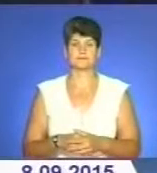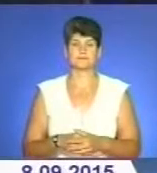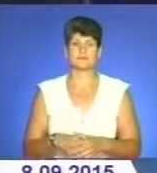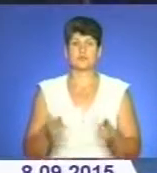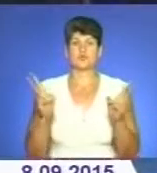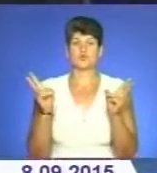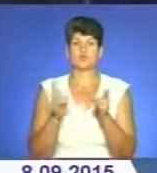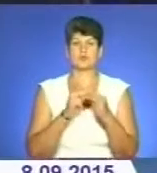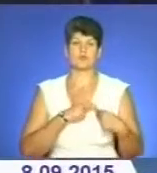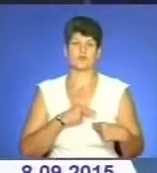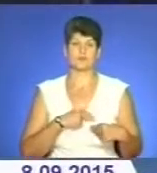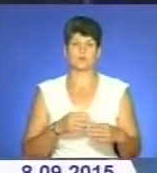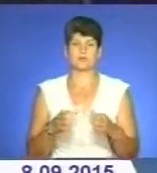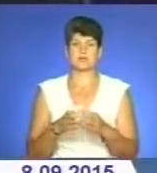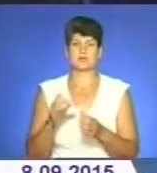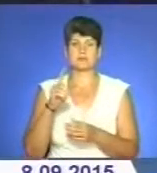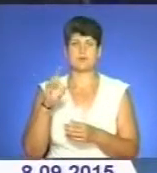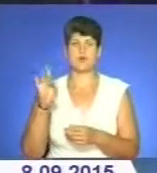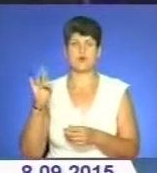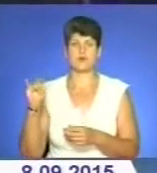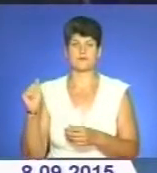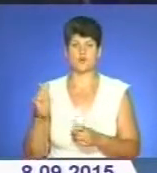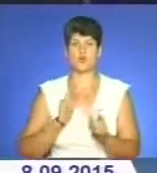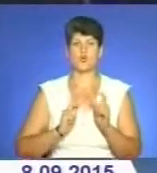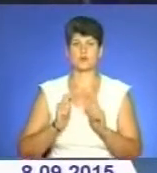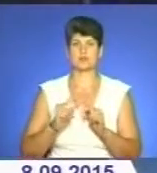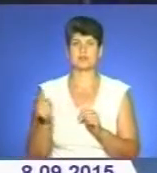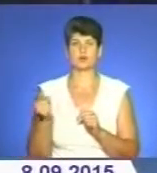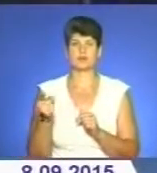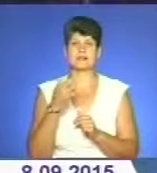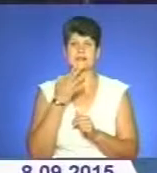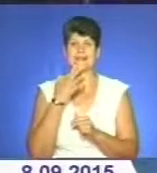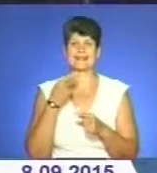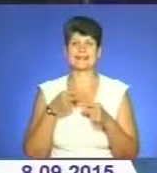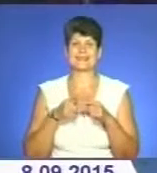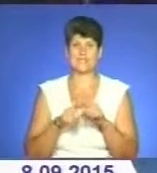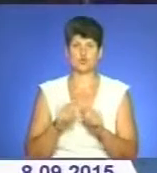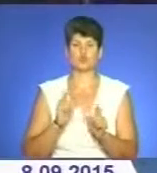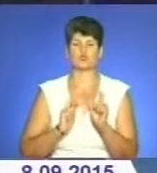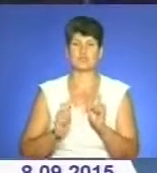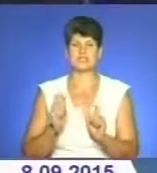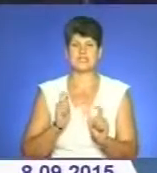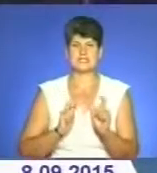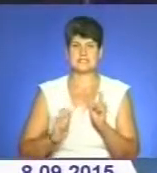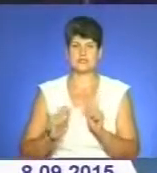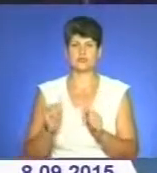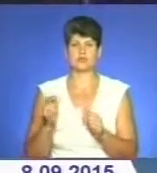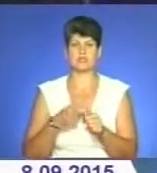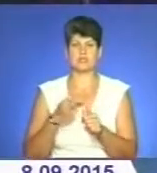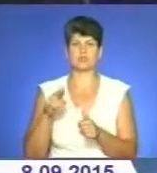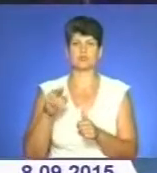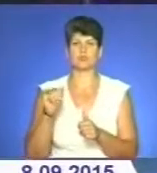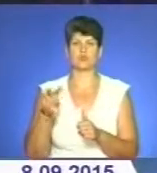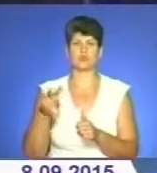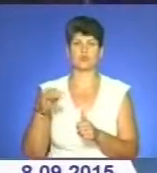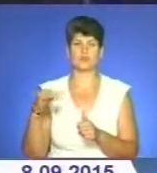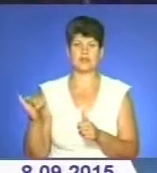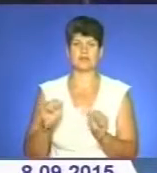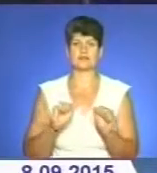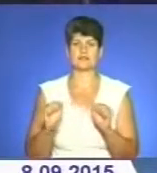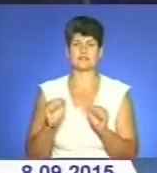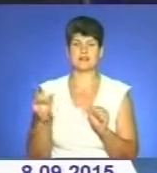Зустрічі з трудовим колективом Зборівського коледжу Тернопільського національного технічного університету імені Івана Полія, керівництвом районної влади та особовим